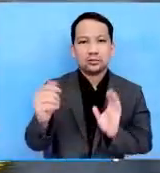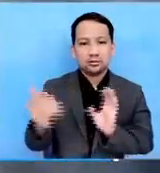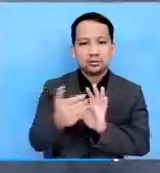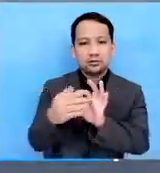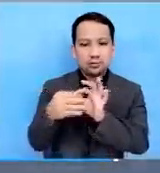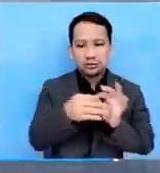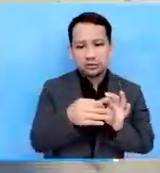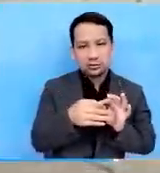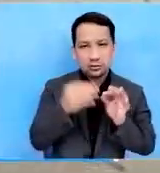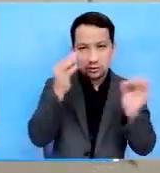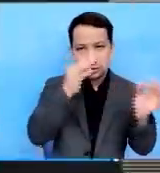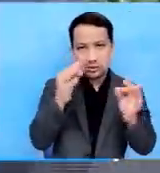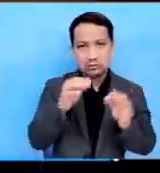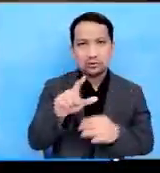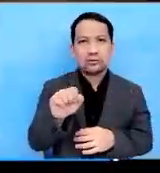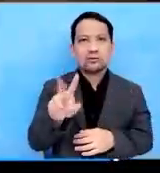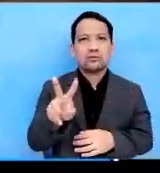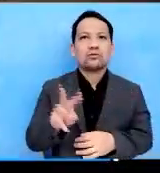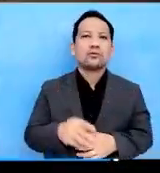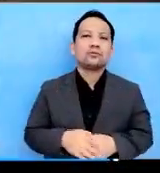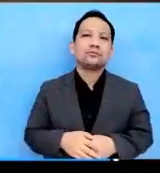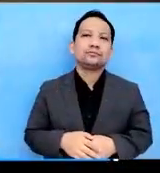Comprehensive Dangerous Drugs Act.